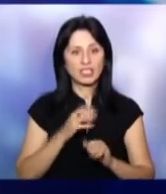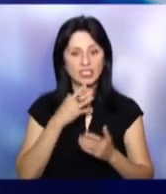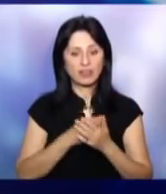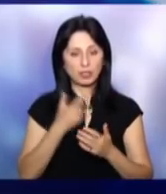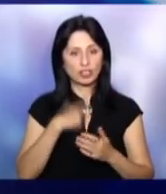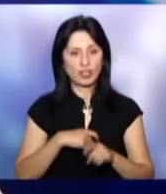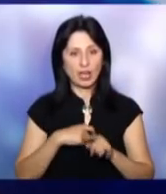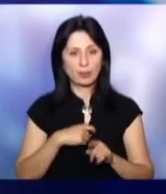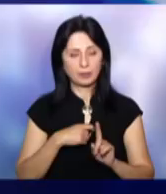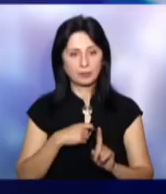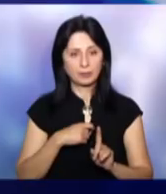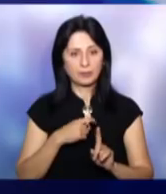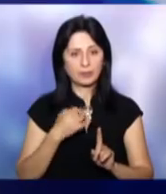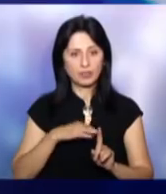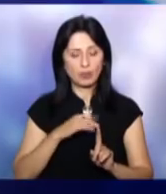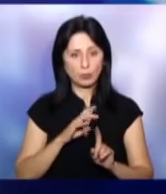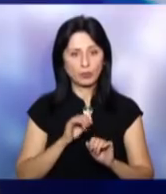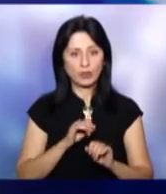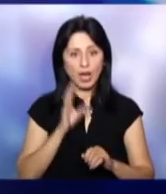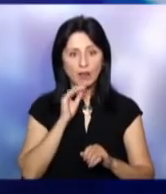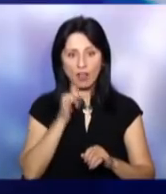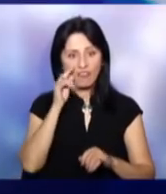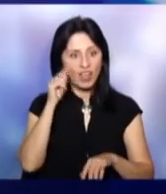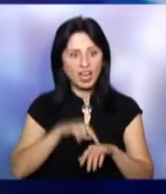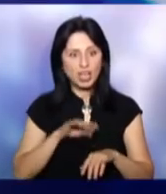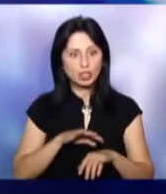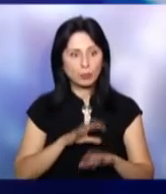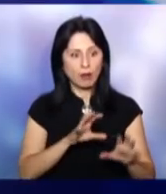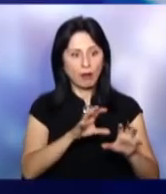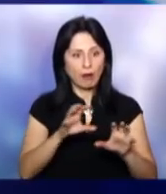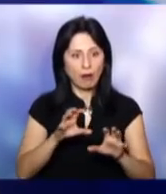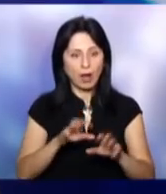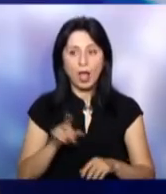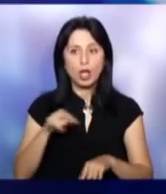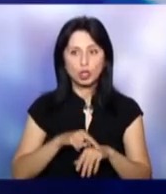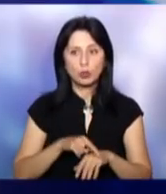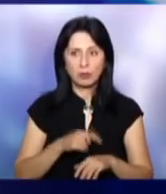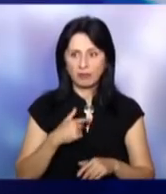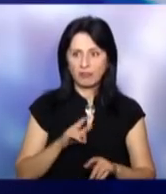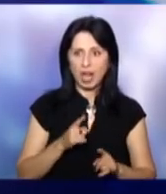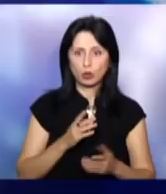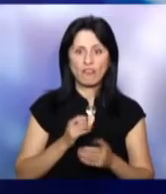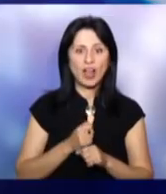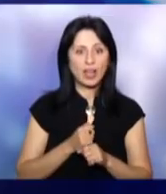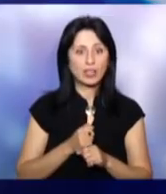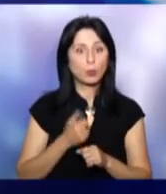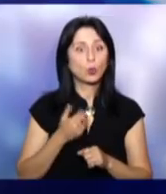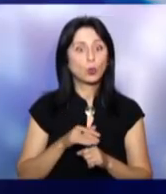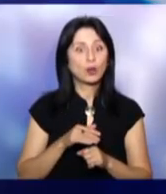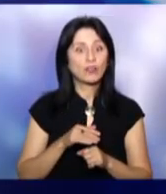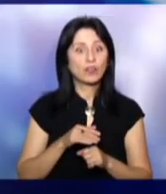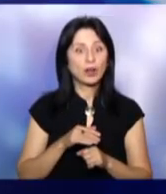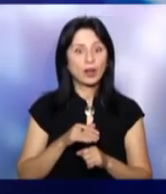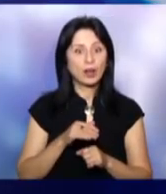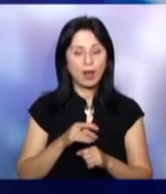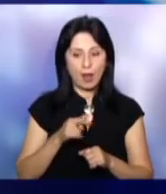შვილები ამისგან. მაგრამ როდესაც ადამიანი ვერ აცნობიერებს, მაშინ გასაჭირში ვართ. და თუ ადამიანი აცნობიერებს, მაგრამ თავს